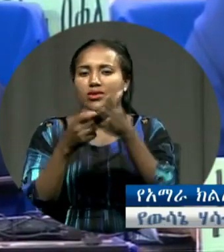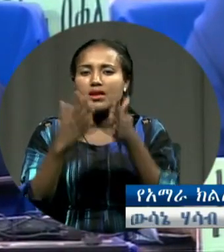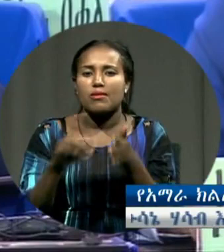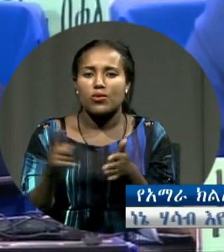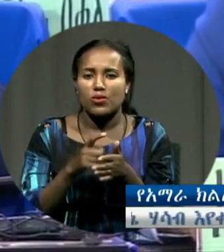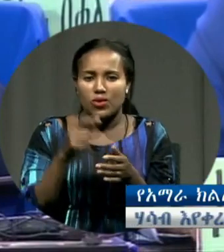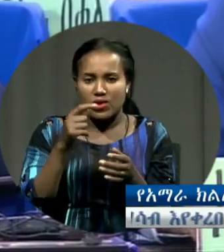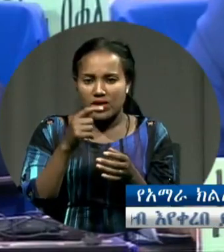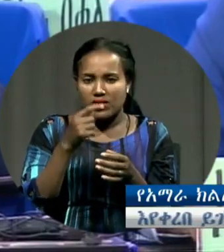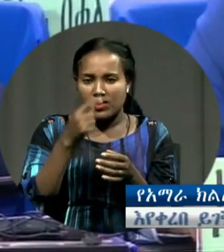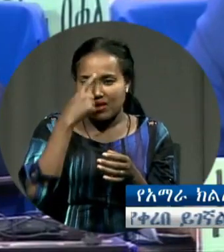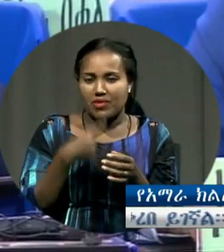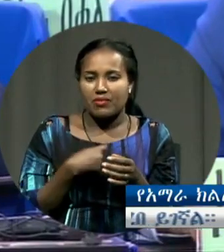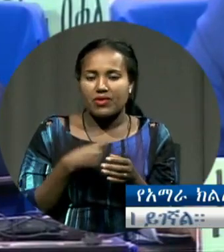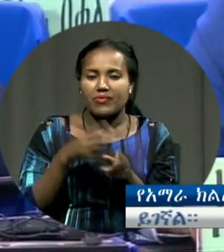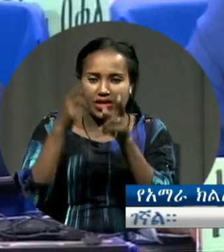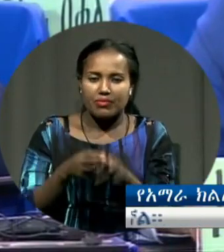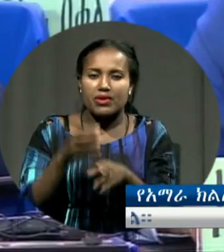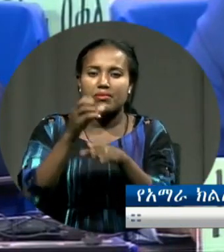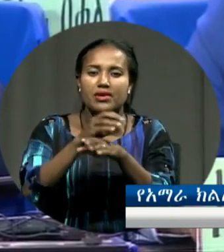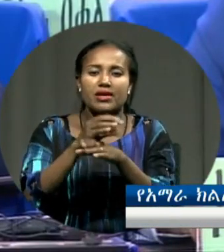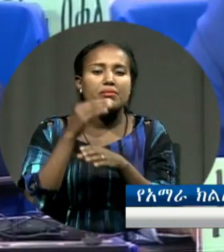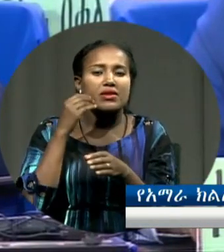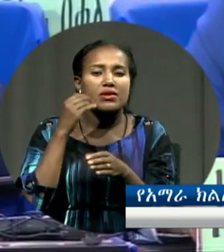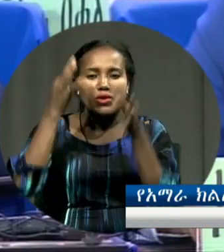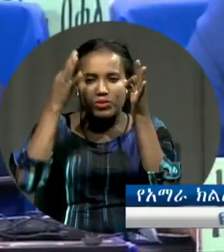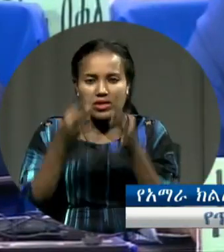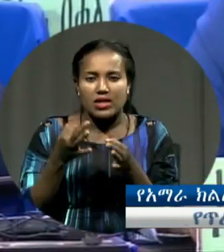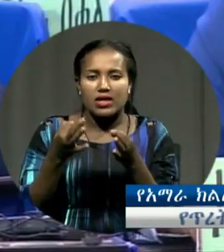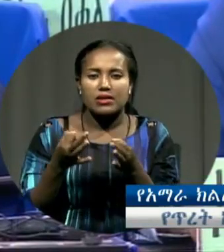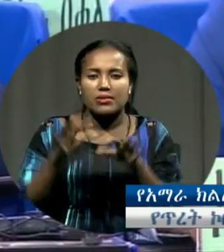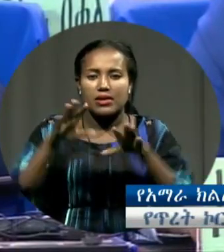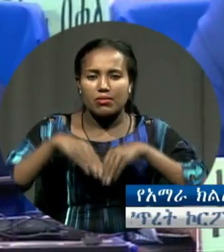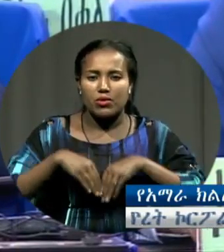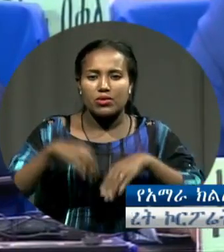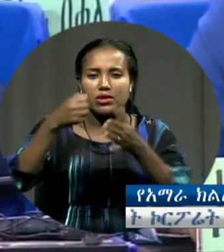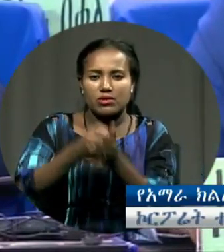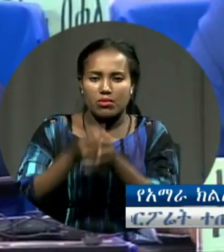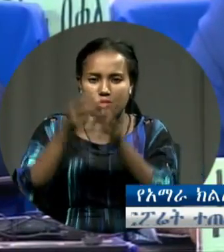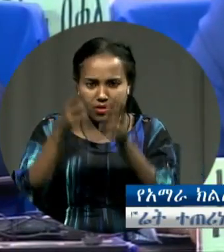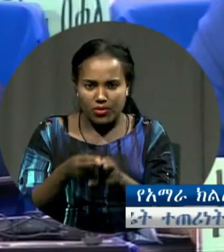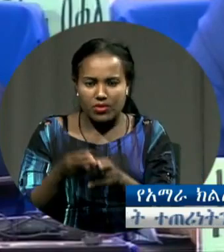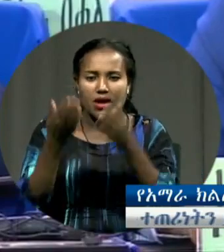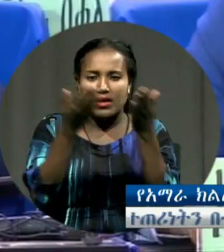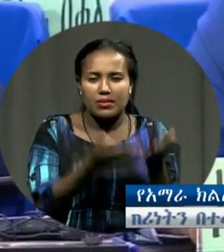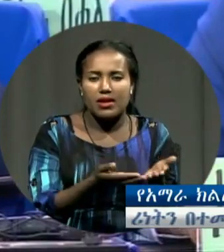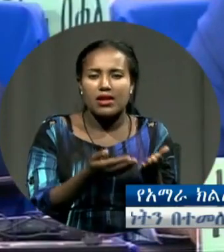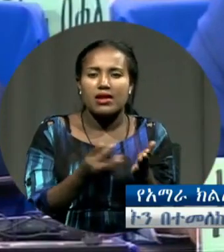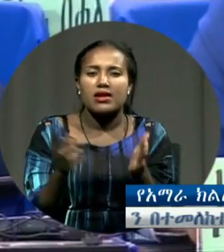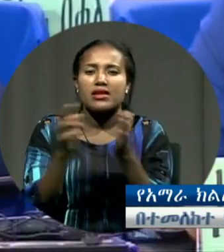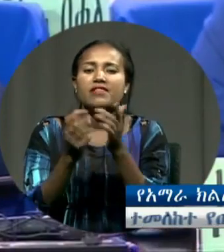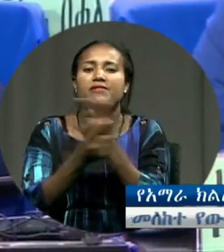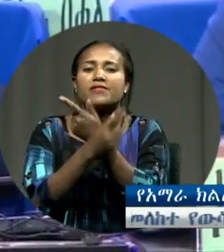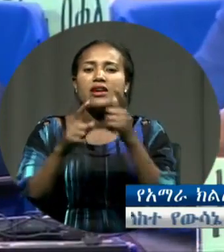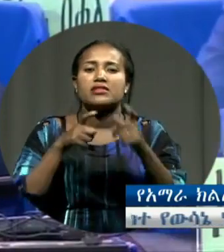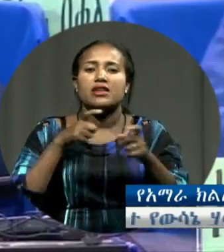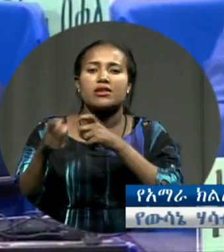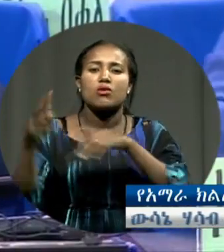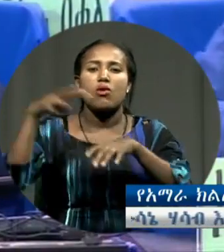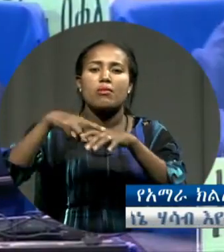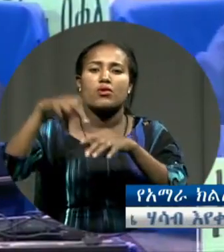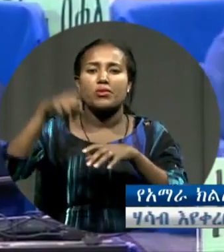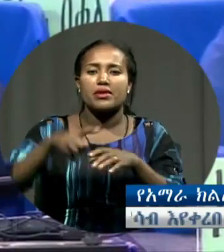ተብሎ ስለታመነበት የተከበረው ምክር ቤት የቀረበውን የውሳኔ ሀሳብ ወይ ሪዞሉሽን ተቀብሎ እንዲያጸድቅ በአክብሮት አቅርበናል። የህግ ፍትህ አስተዳደር ጉዳዮች ቋሚ